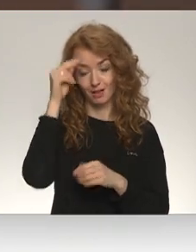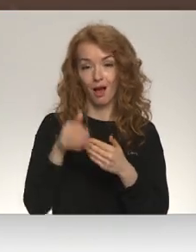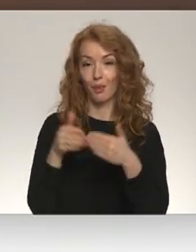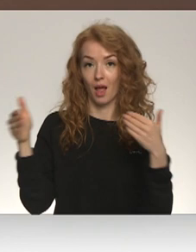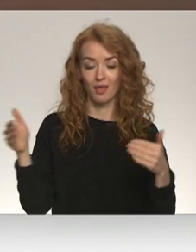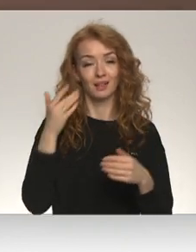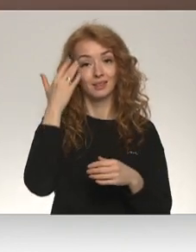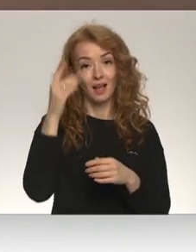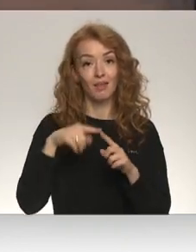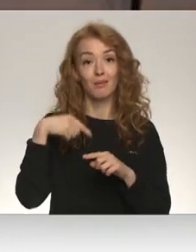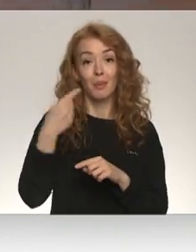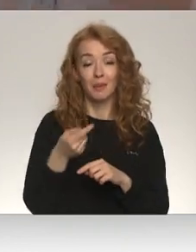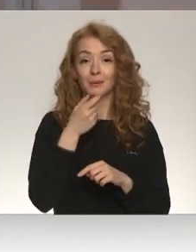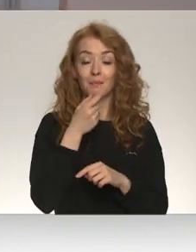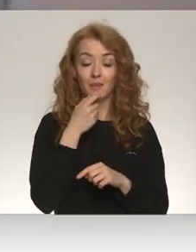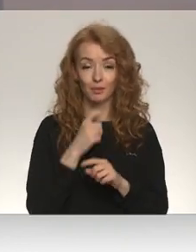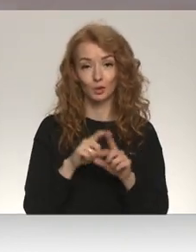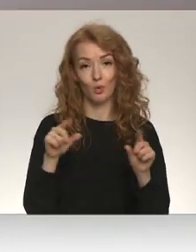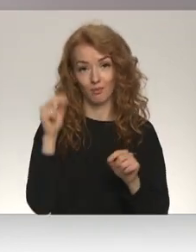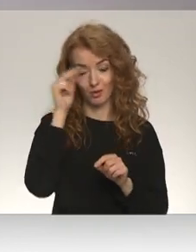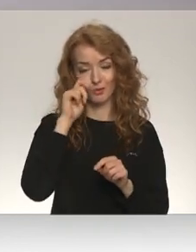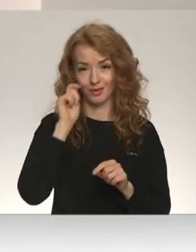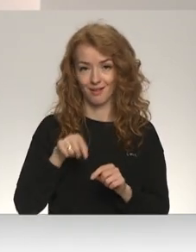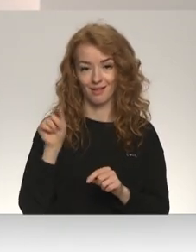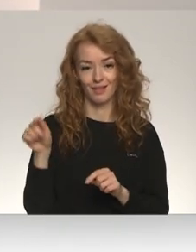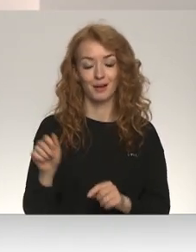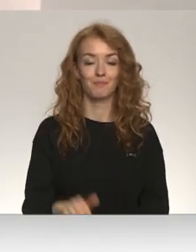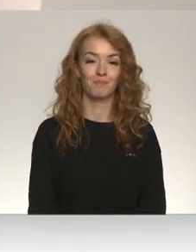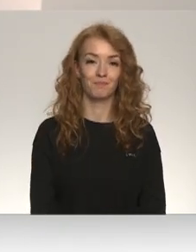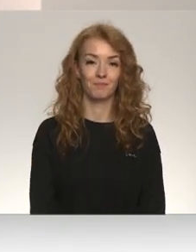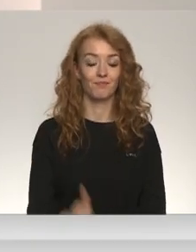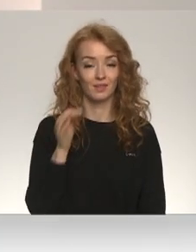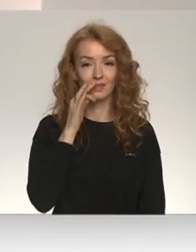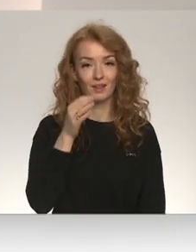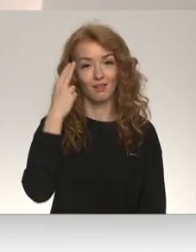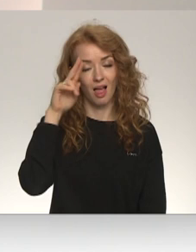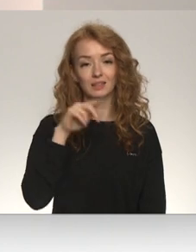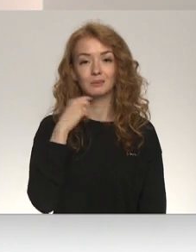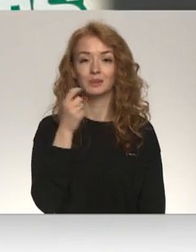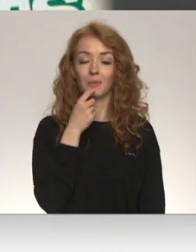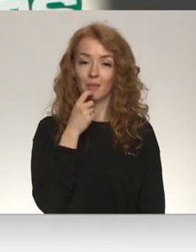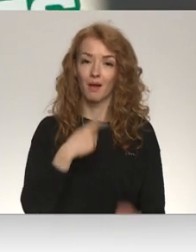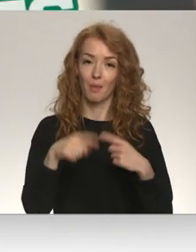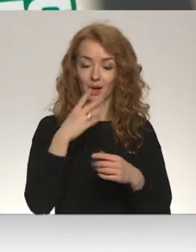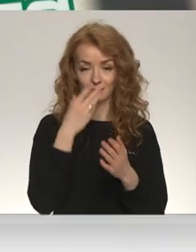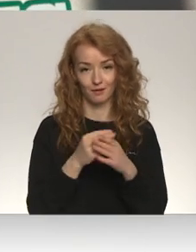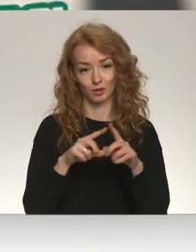attālināti, cer jaunajā mācību gadā skolas gaitas uzsākt Ukrainā. Viņš arī septembrī grib būt savā skolā,